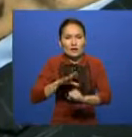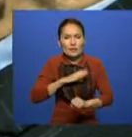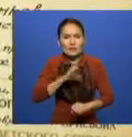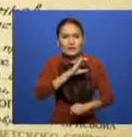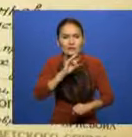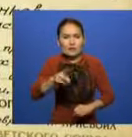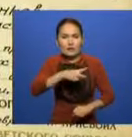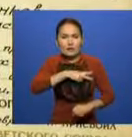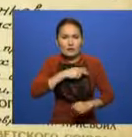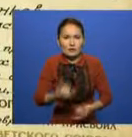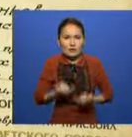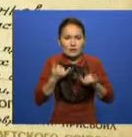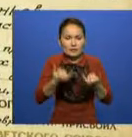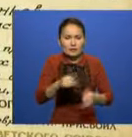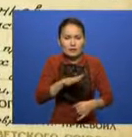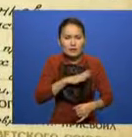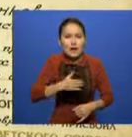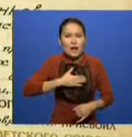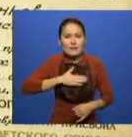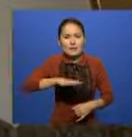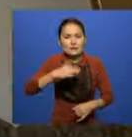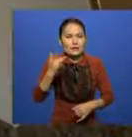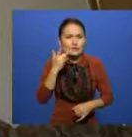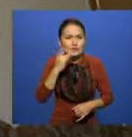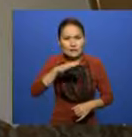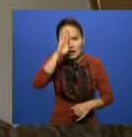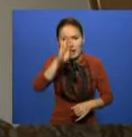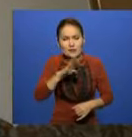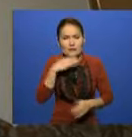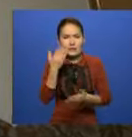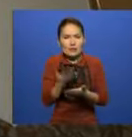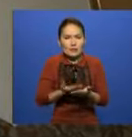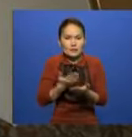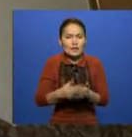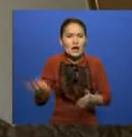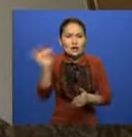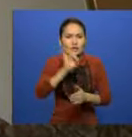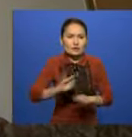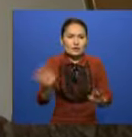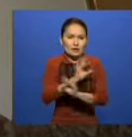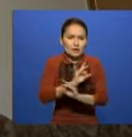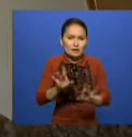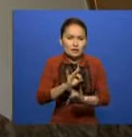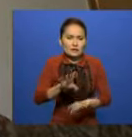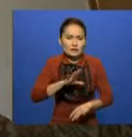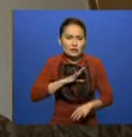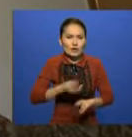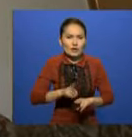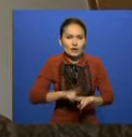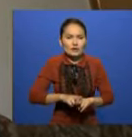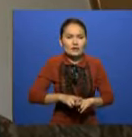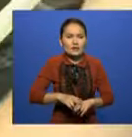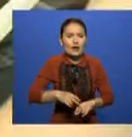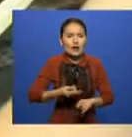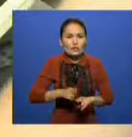одағының батыры атағы берілді. Біз әкеміздің бастан кешкен оқиғаларын қонақтарға айтқан әңгімелерінен естейтінбіз. Жалпы бұл кісі соғыс